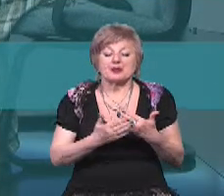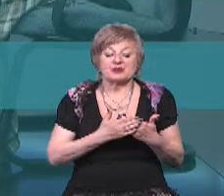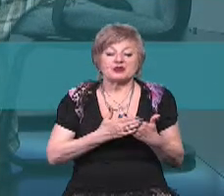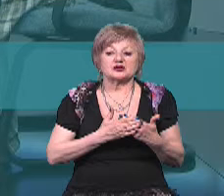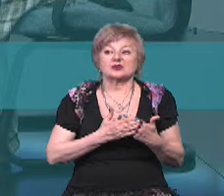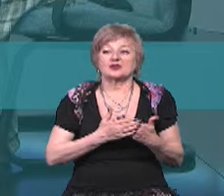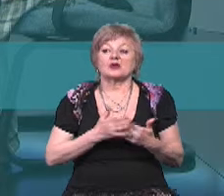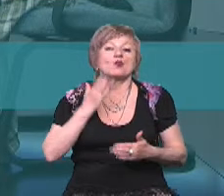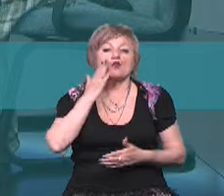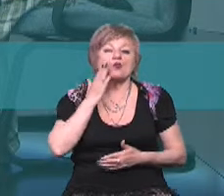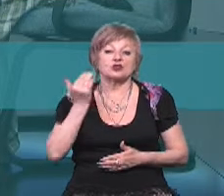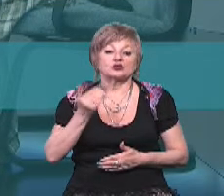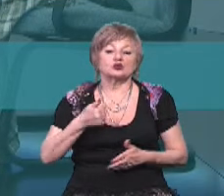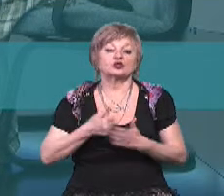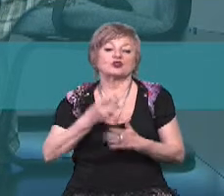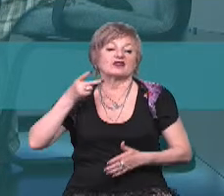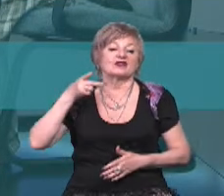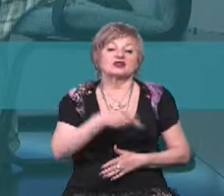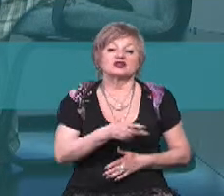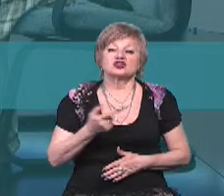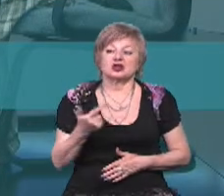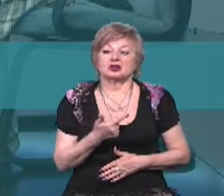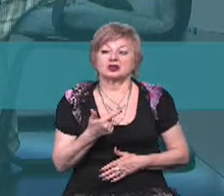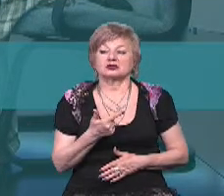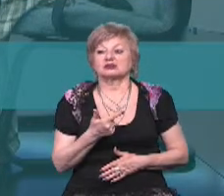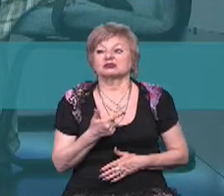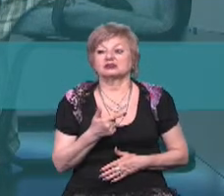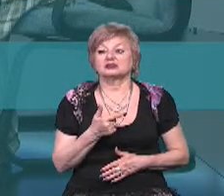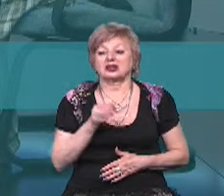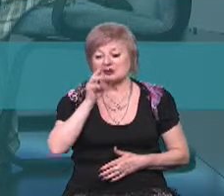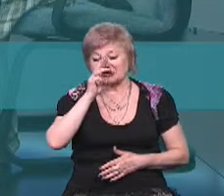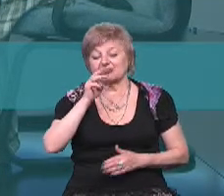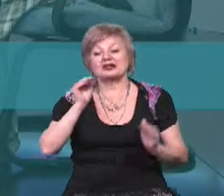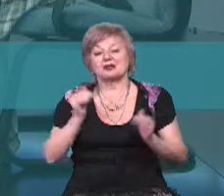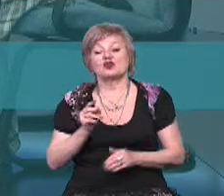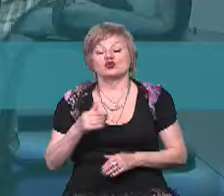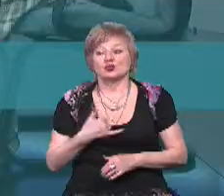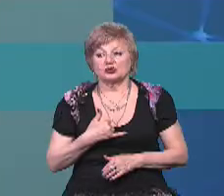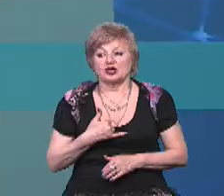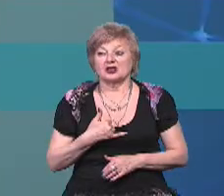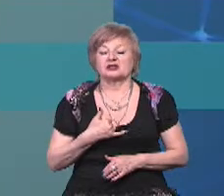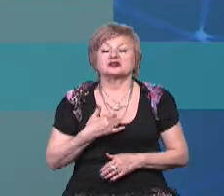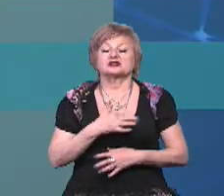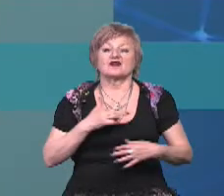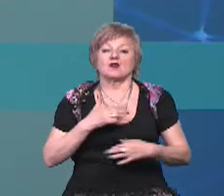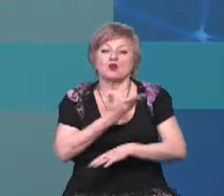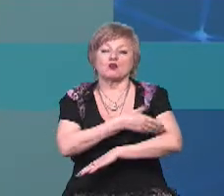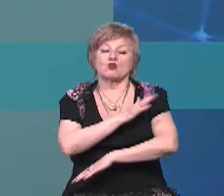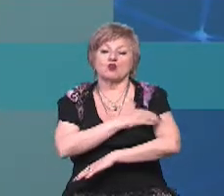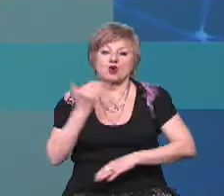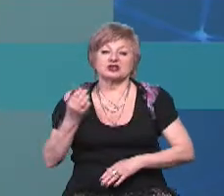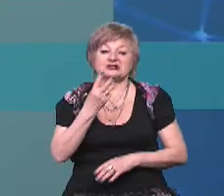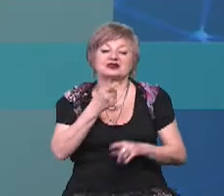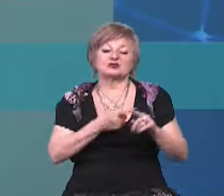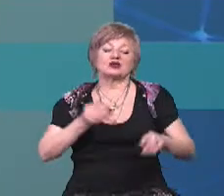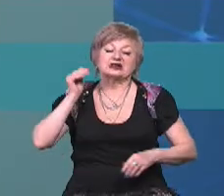до нас. От, наприклад, в Молдові до 2000 гривень. Там рівень зарплат, ну, навіть менший, ніж в Україні. Угорщина, Польща. Там до 3,5